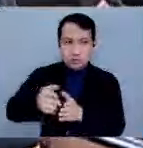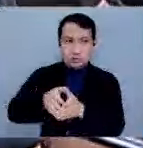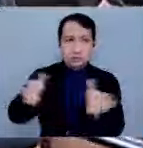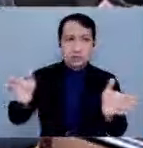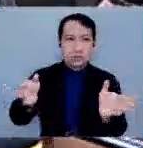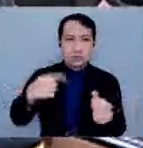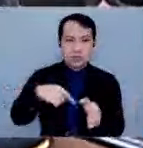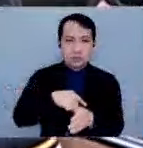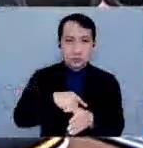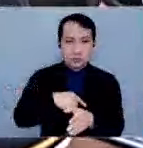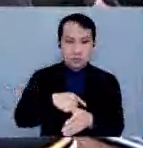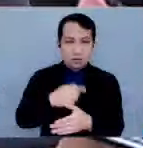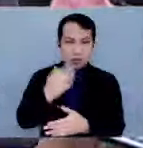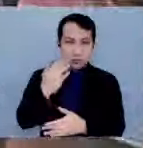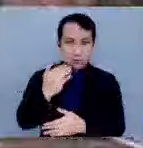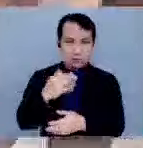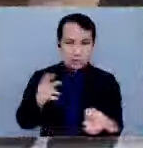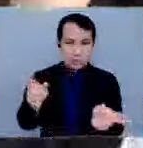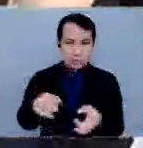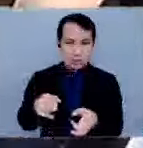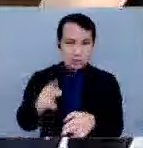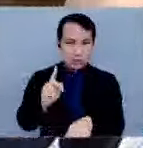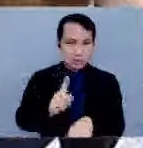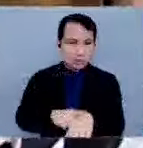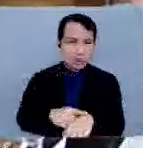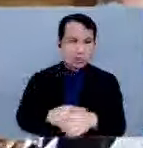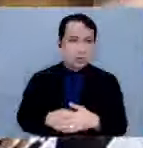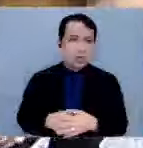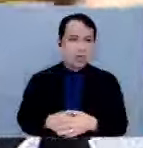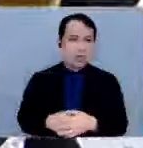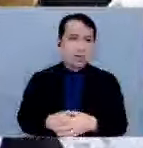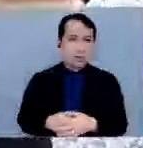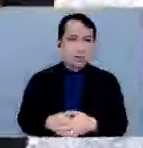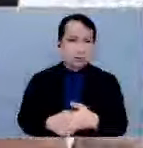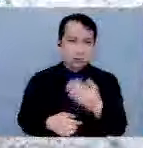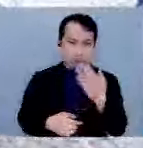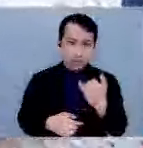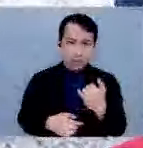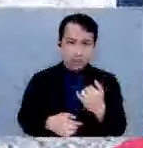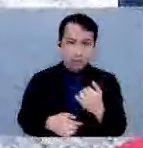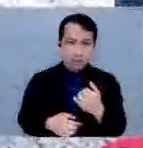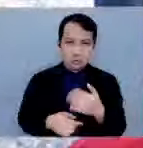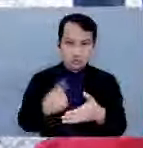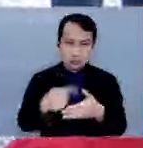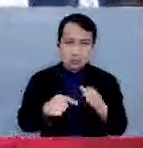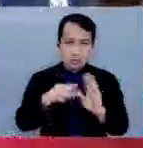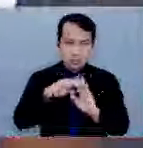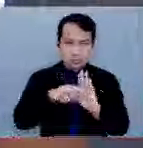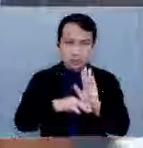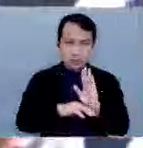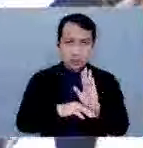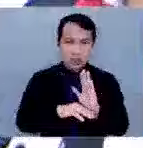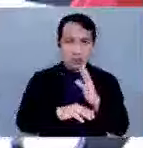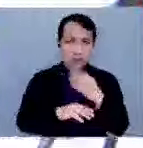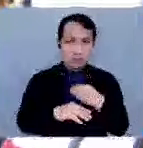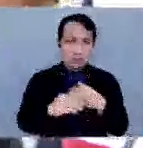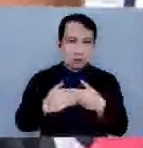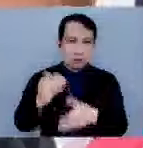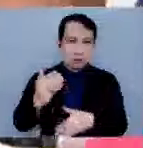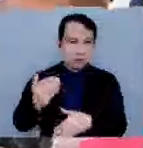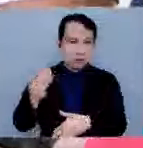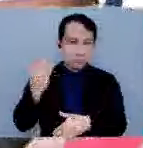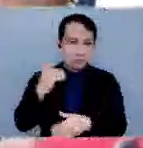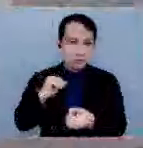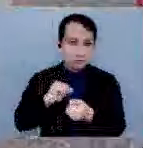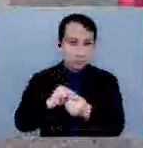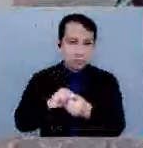in a very short period of time? Tila hindi raw kinumpirma ang lista ng mga suspendido, lalo't nasamang isang